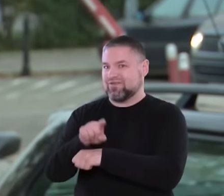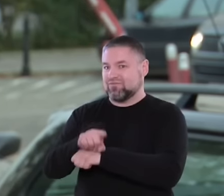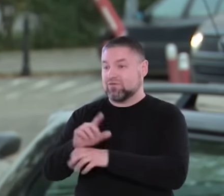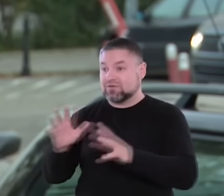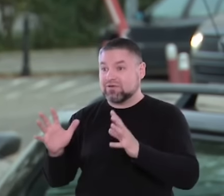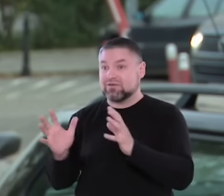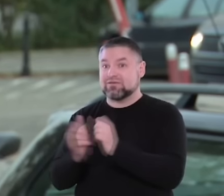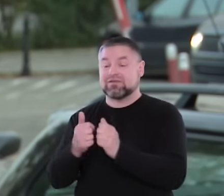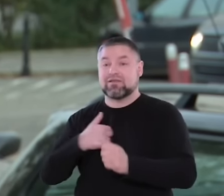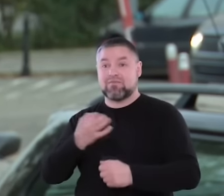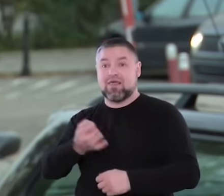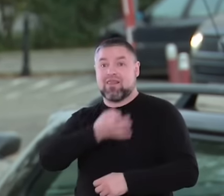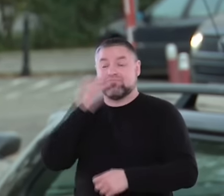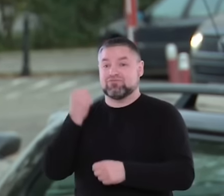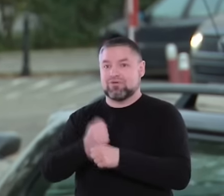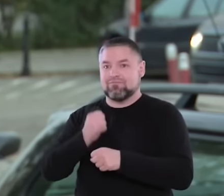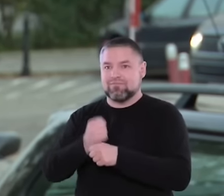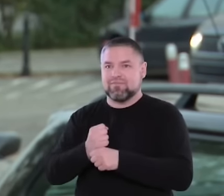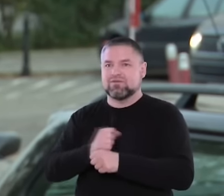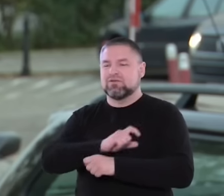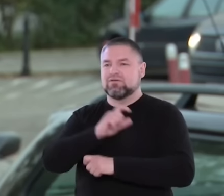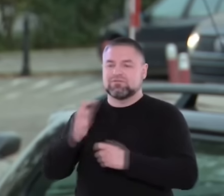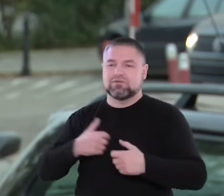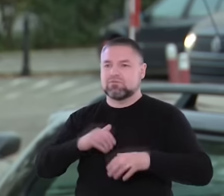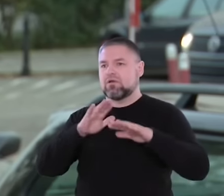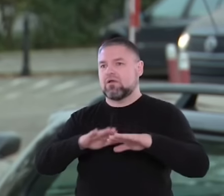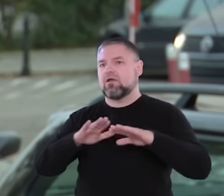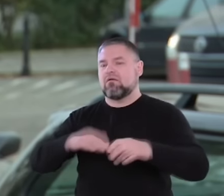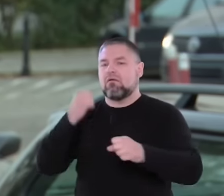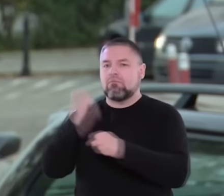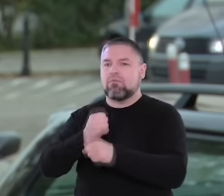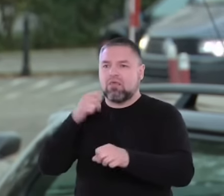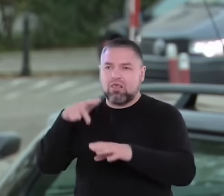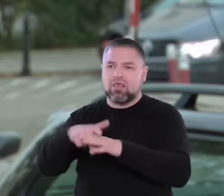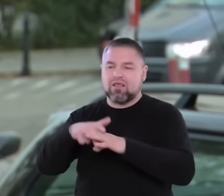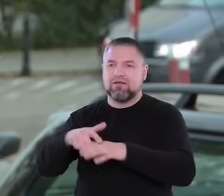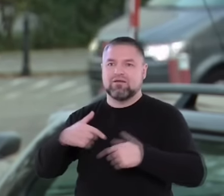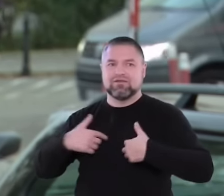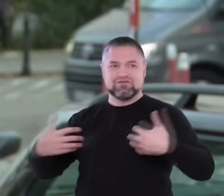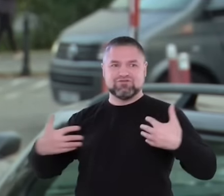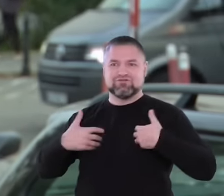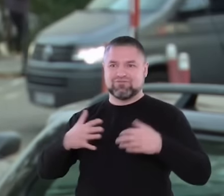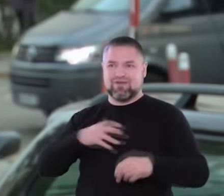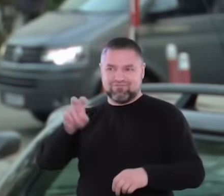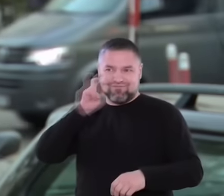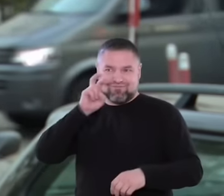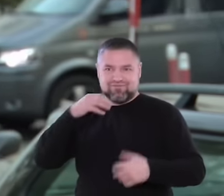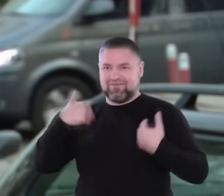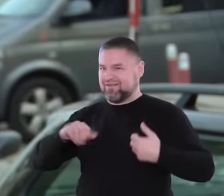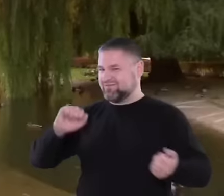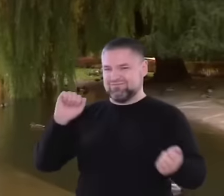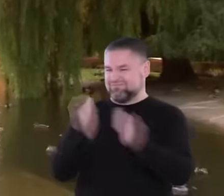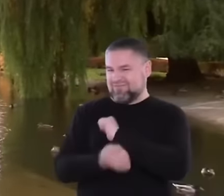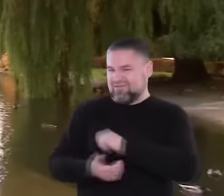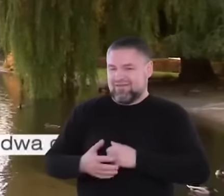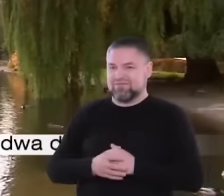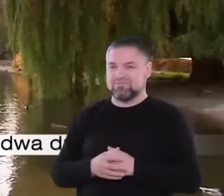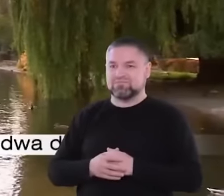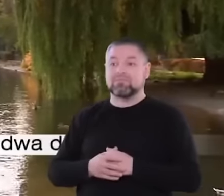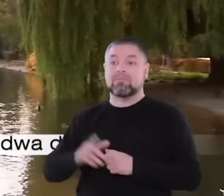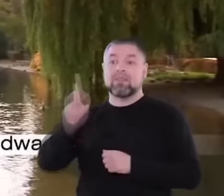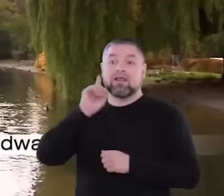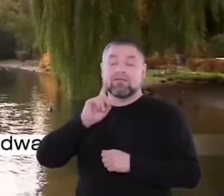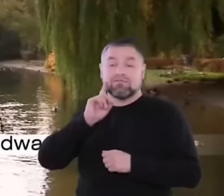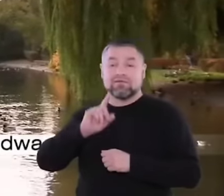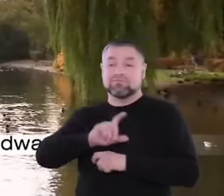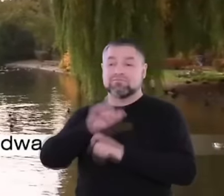dla mnie jakąś lepszą pracę? Męczy mnie już przebywanie wśród roboli. Zasmakowałem życia w luksusie i nie chciałbym go zmieniać.